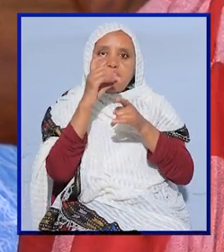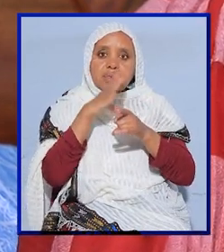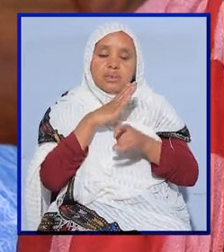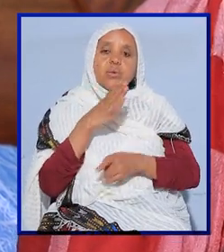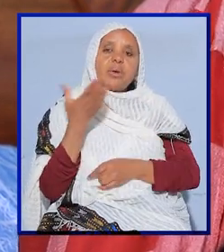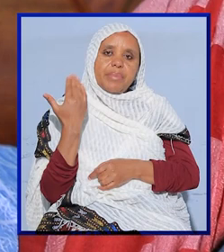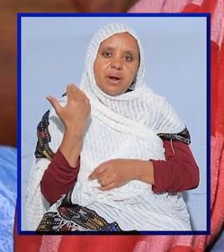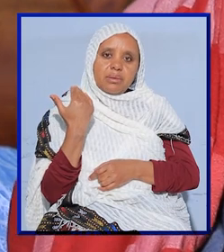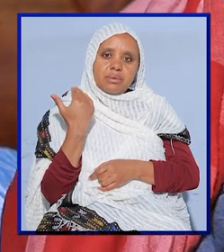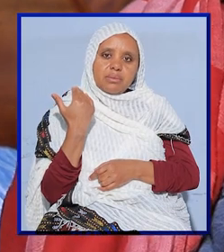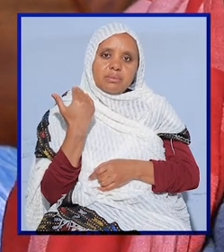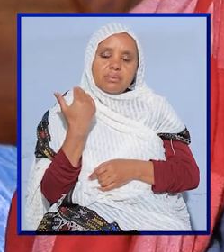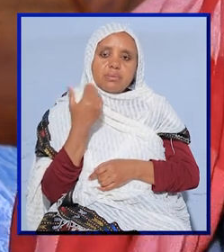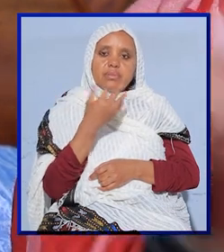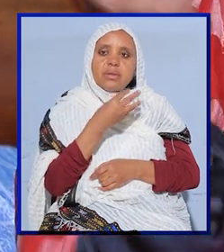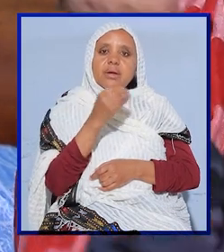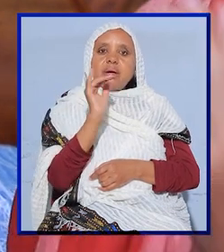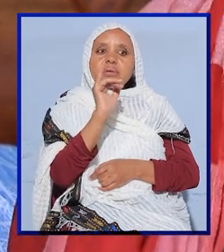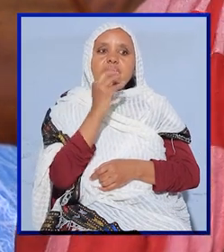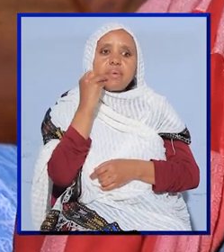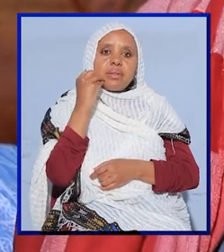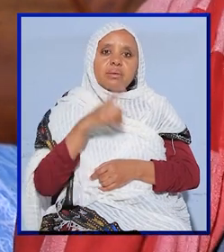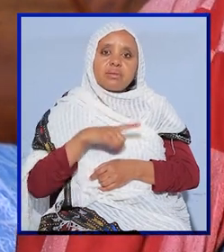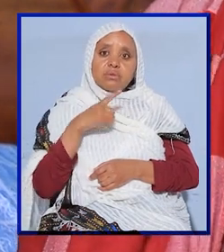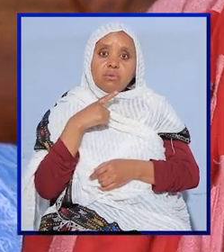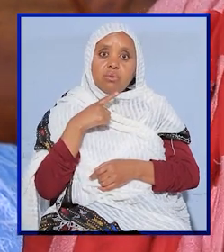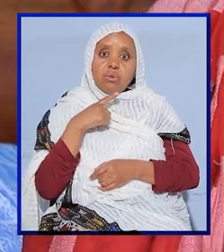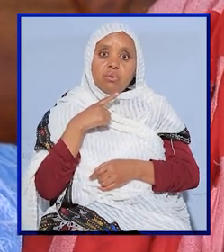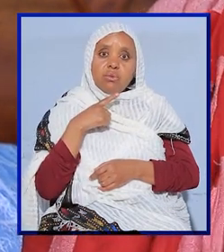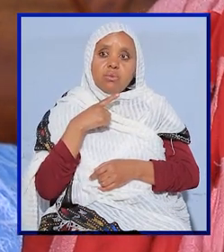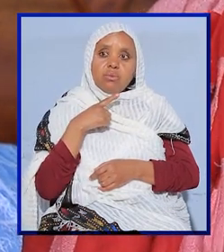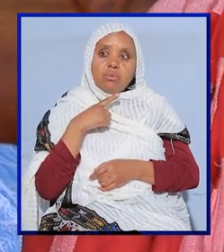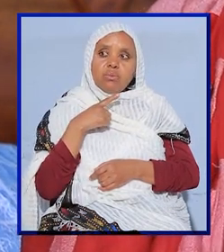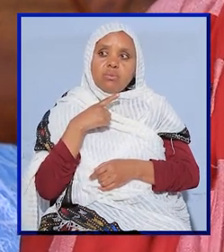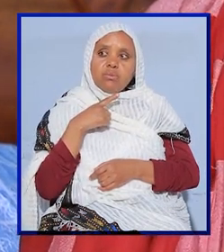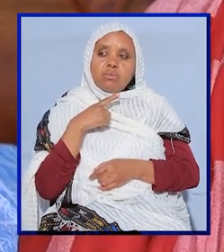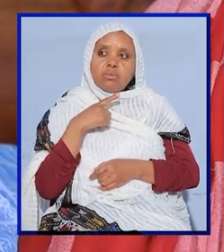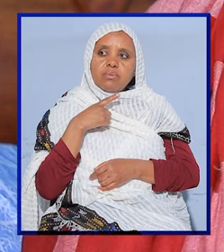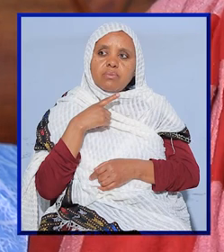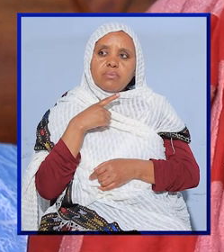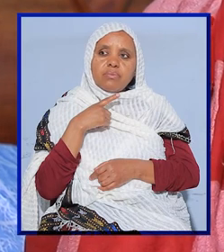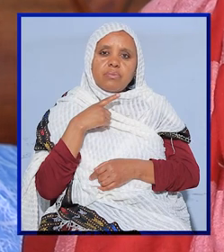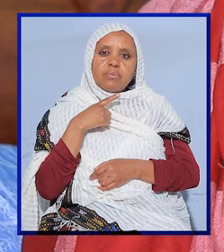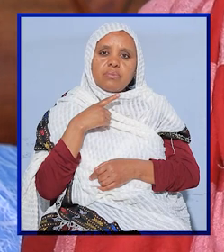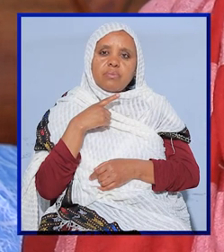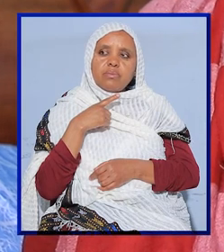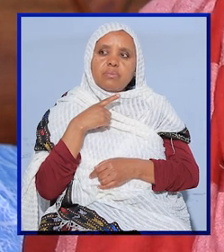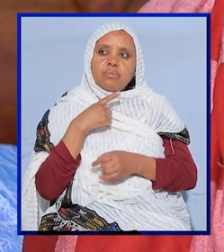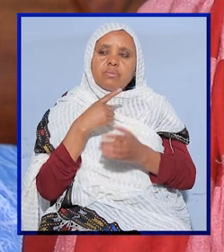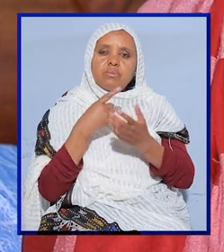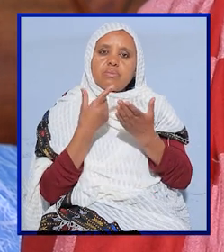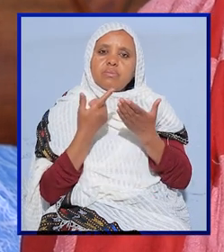ነበራት እና እዛ ቤት ስንሆን ጥብብ ባለ አልጋዬን መዘርጊያ